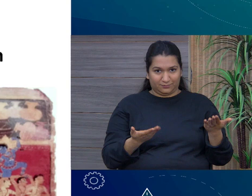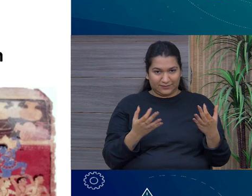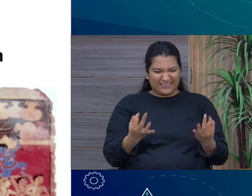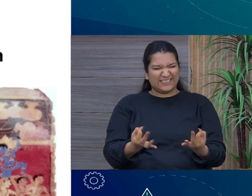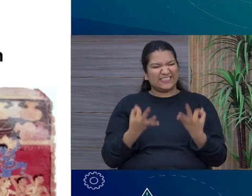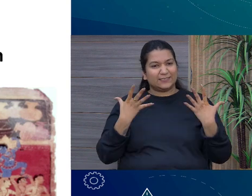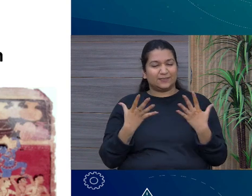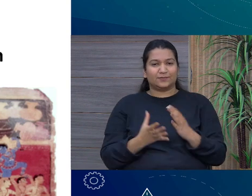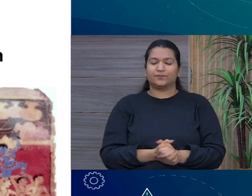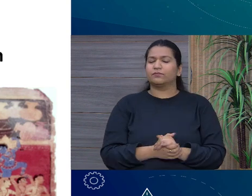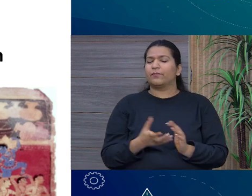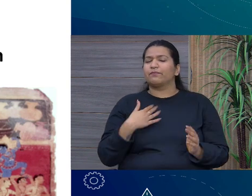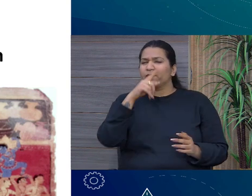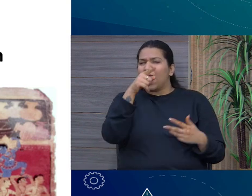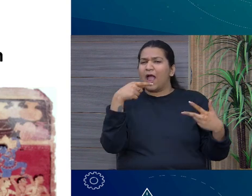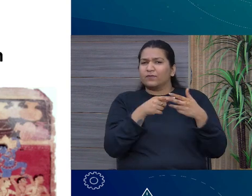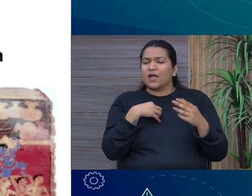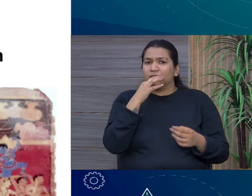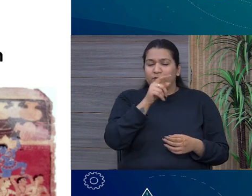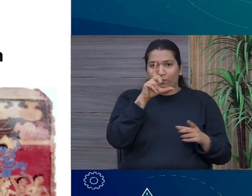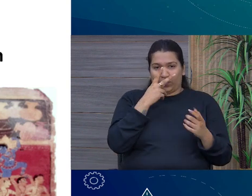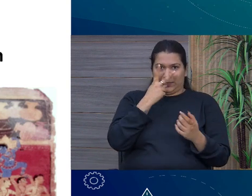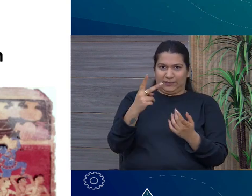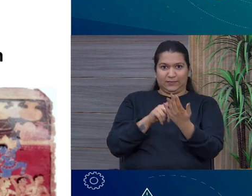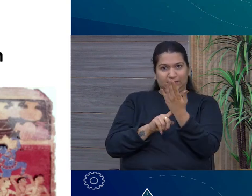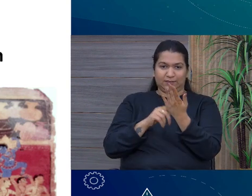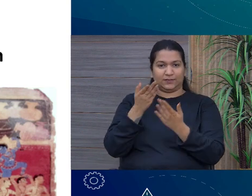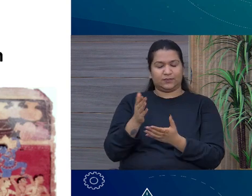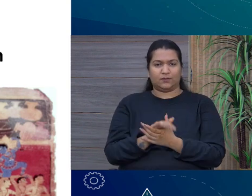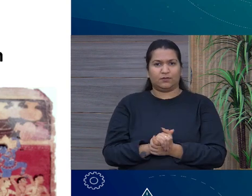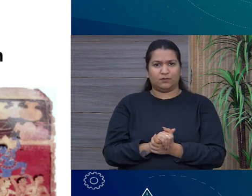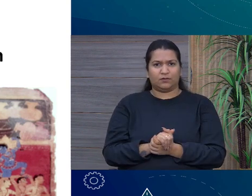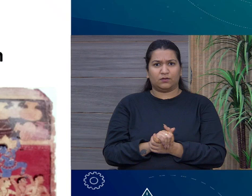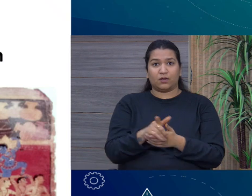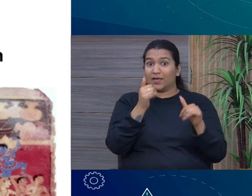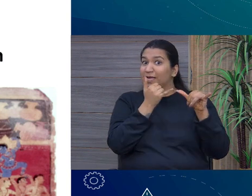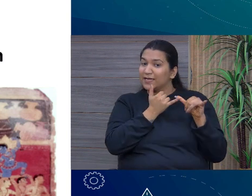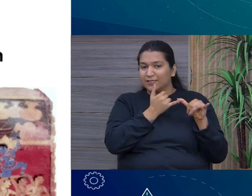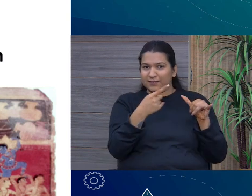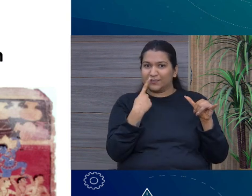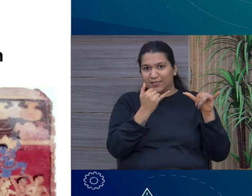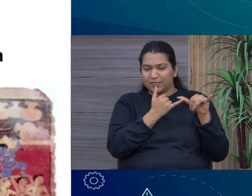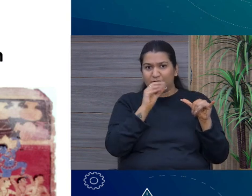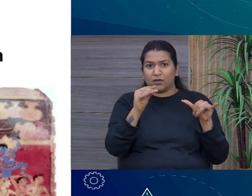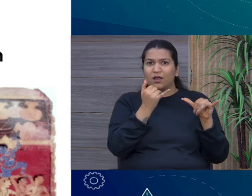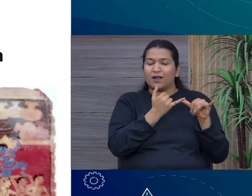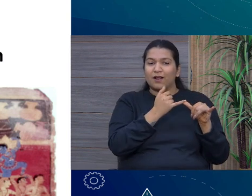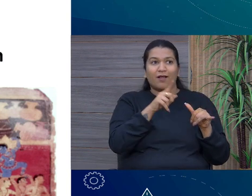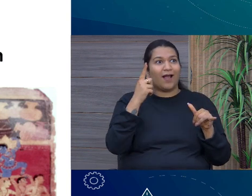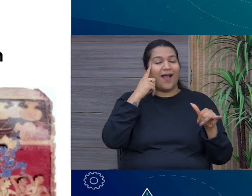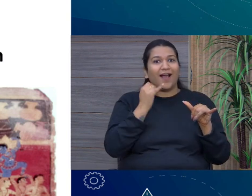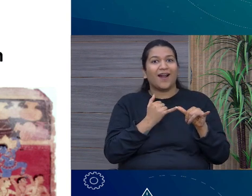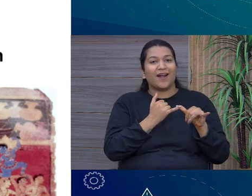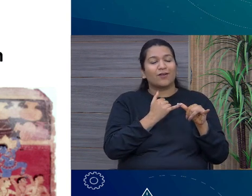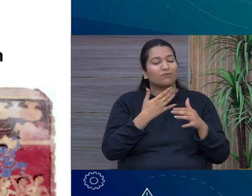है। अच्छा एक सेकंड, मैं यहाँ पर रुकना चाहूंगा, ये चित्र हम देख रहे हैं यहाँ पे, इसमें आपने कृष्ण जी का जिक्र किया तो कृष्ण जी का नाम सुनते ही वो एक